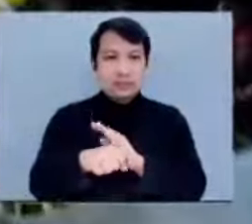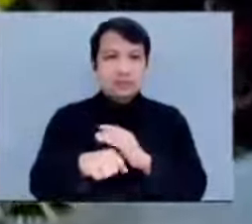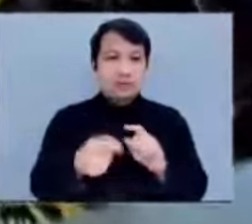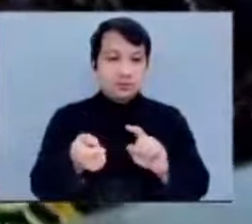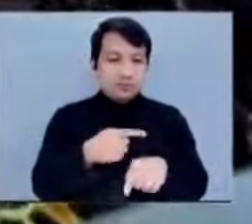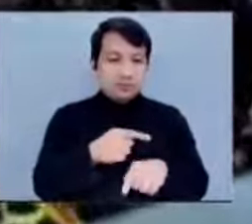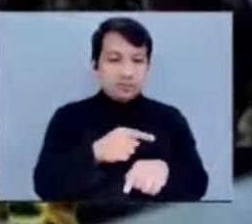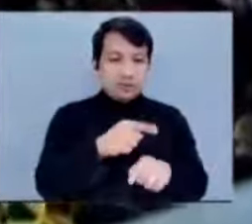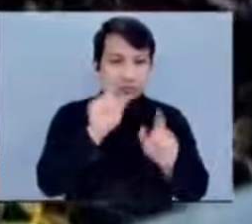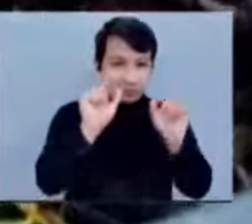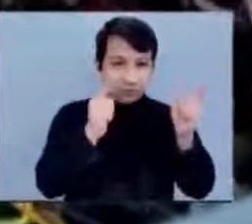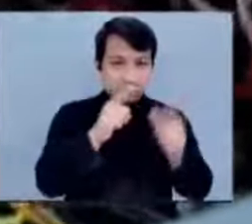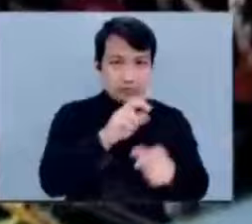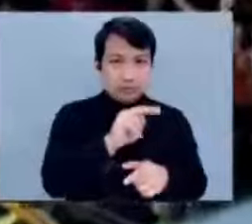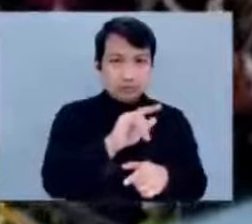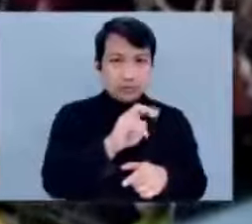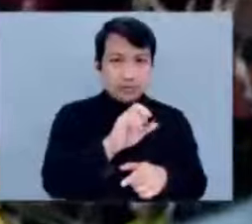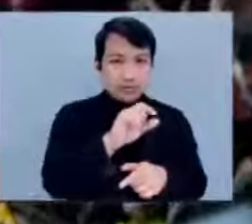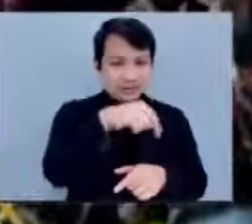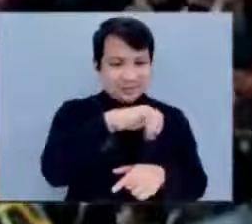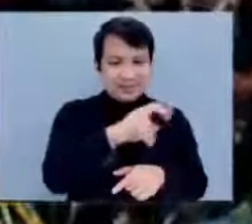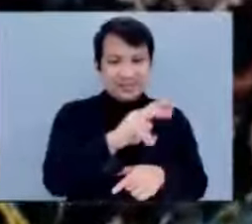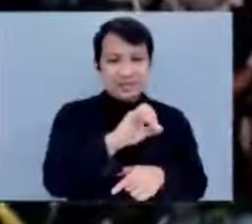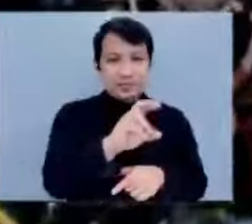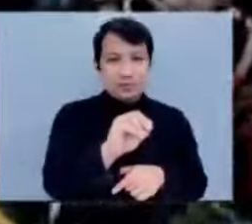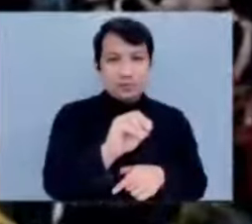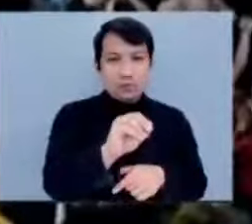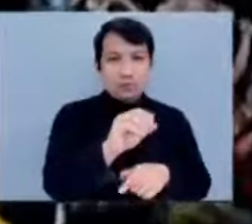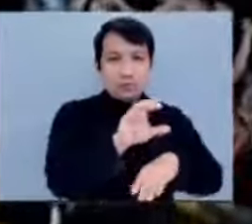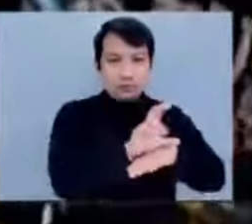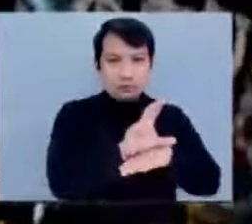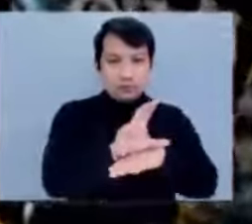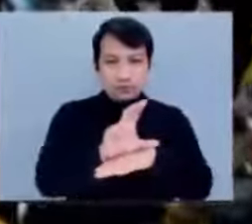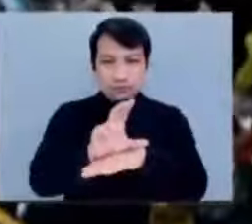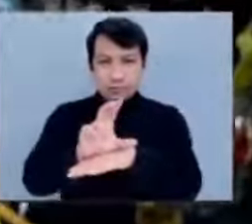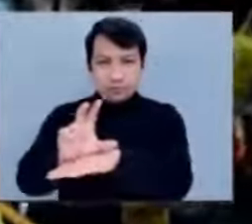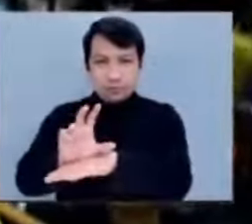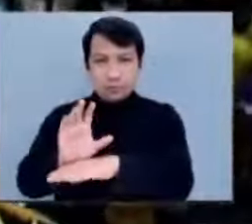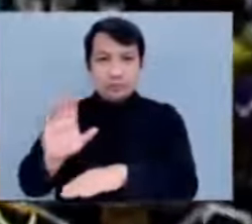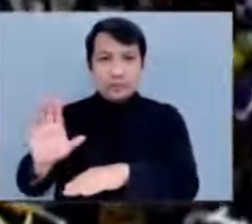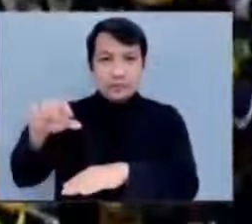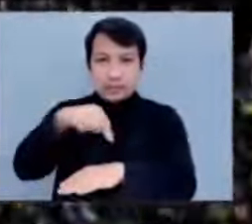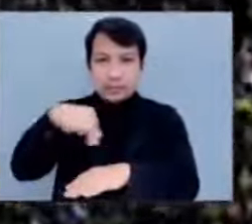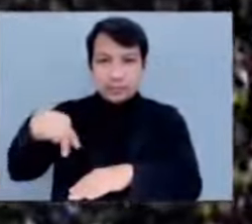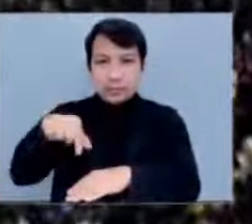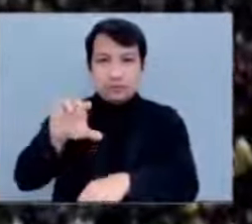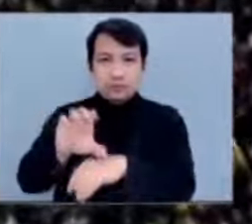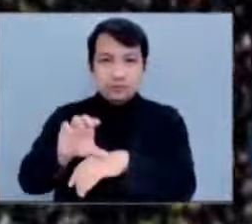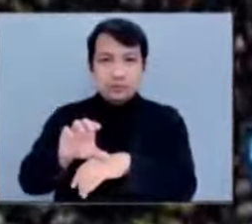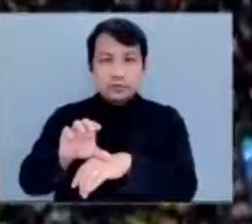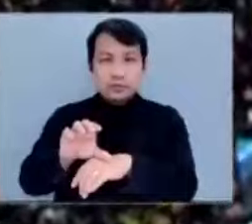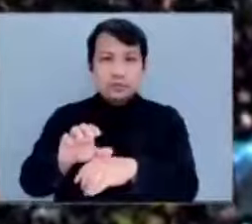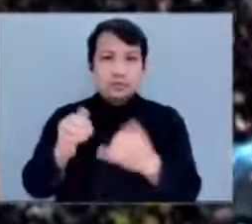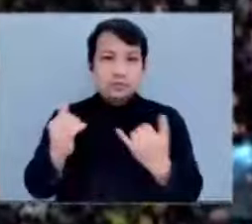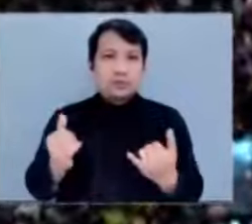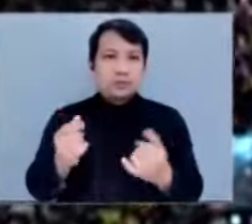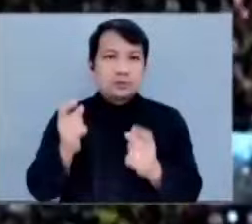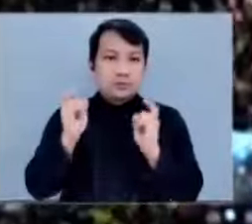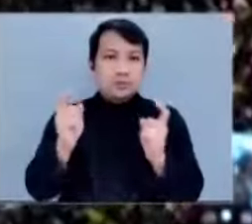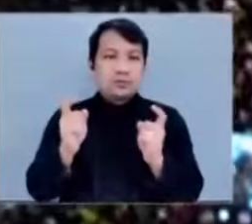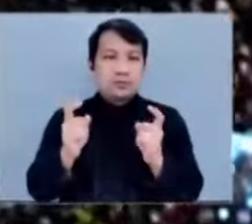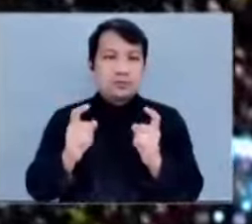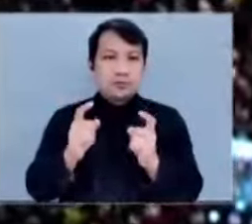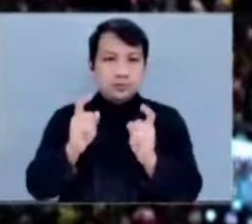Grandstand papuntang Quiapo Church. Ito ang pinakamabilis na traslasyon sa nakalipas na taon. Isang oras na mas mabilis